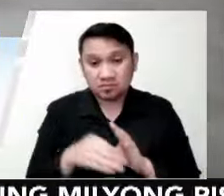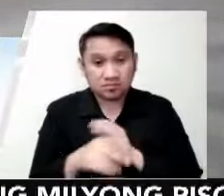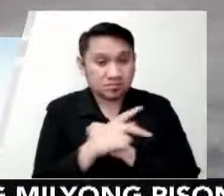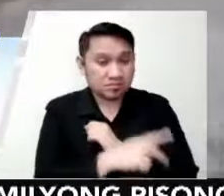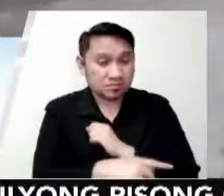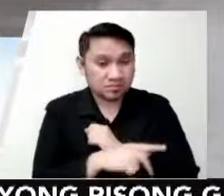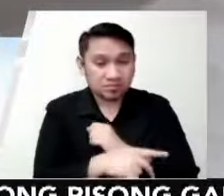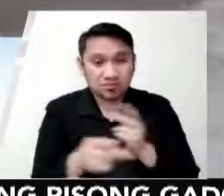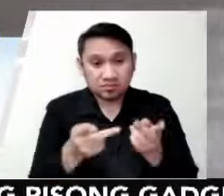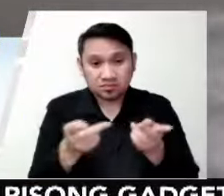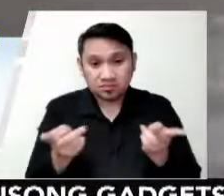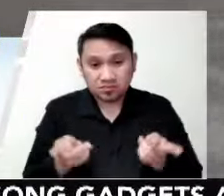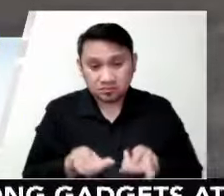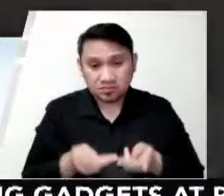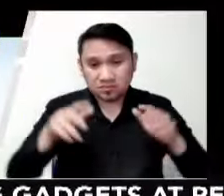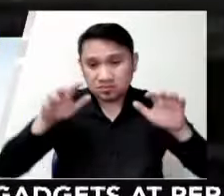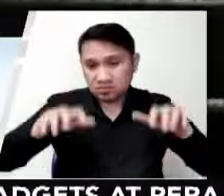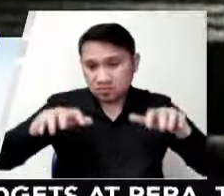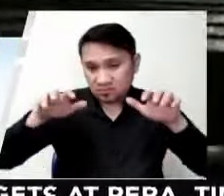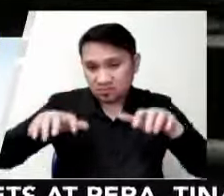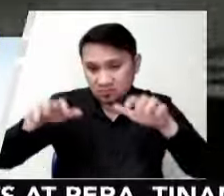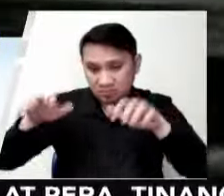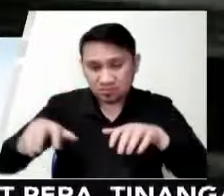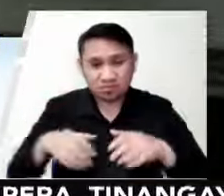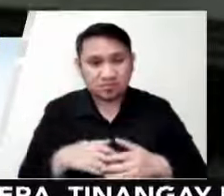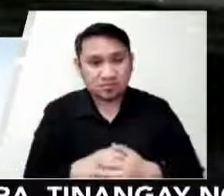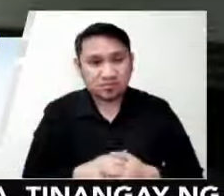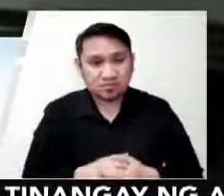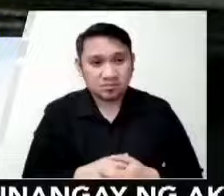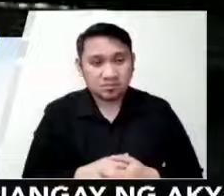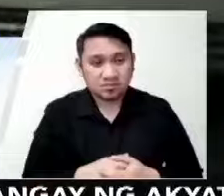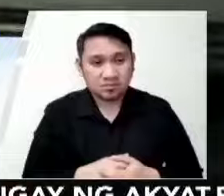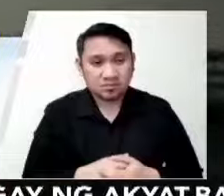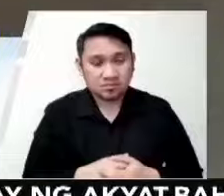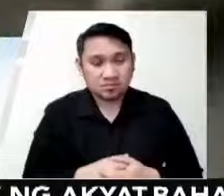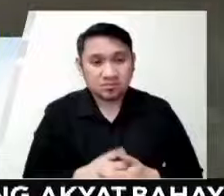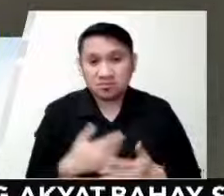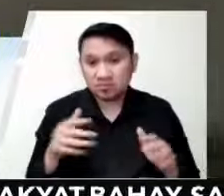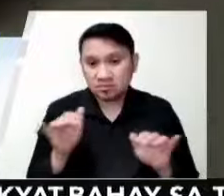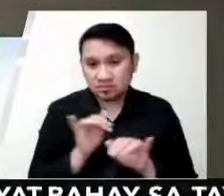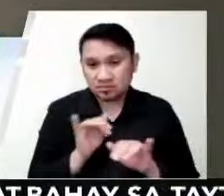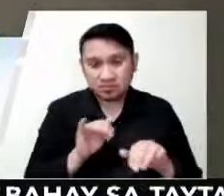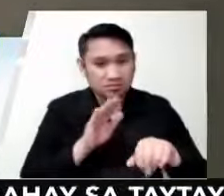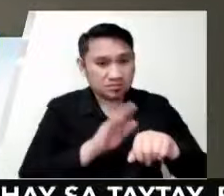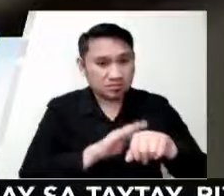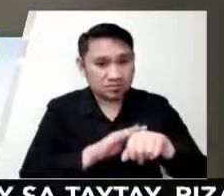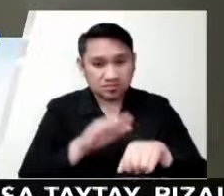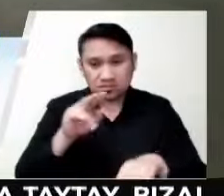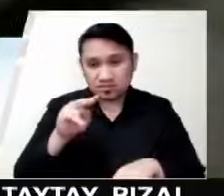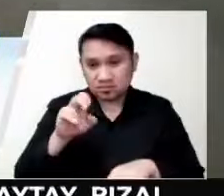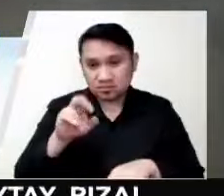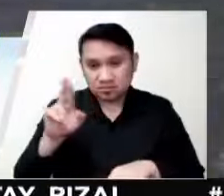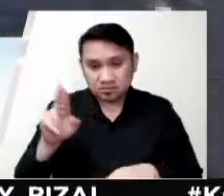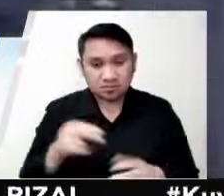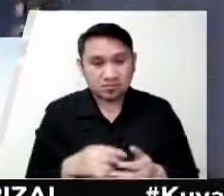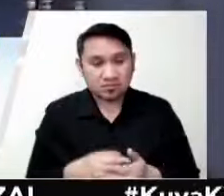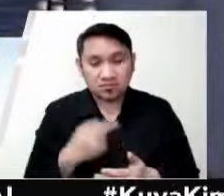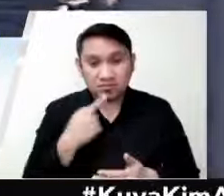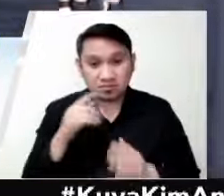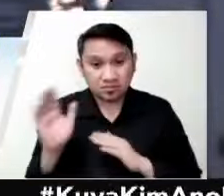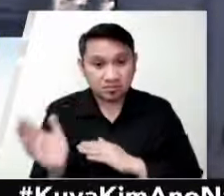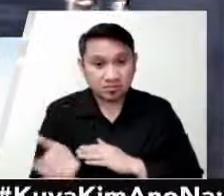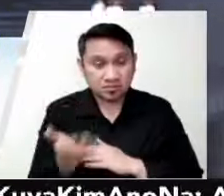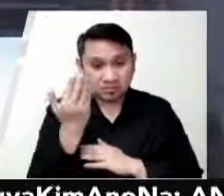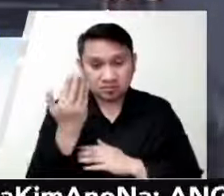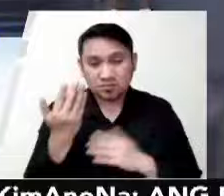nagtaas ng heavy rainfall waring ang pag-asa itana din ang Babala sa Metro Manila kaya kinaumagahan binaha ang ilang